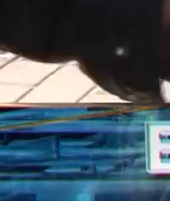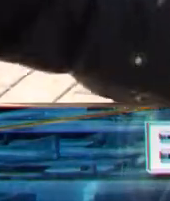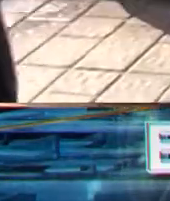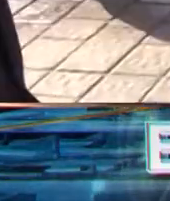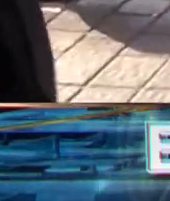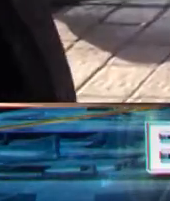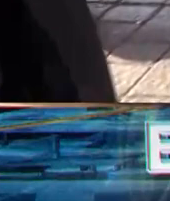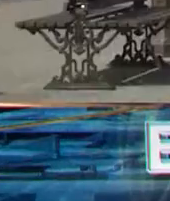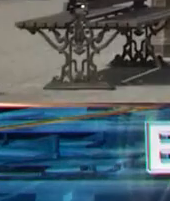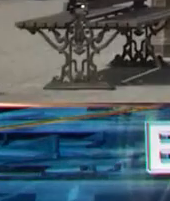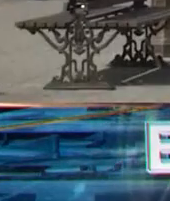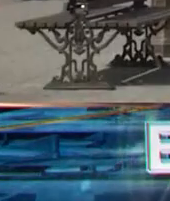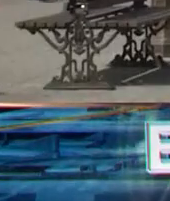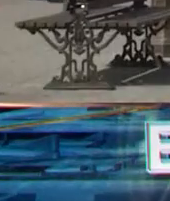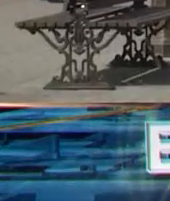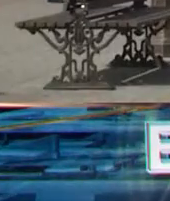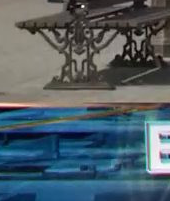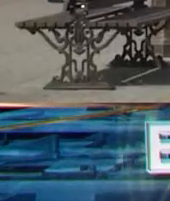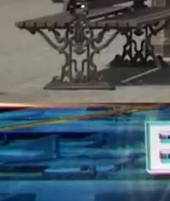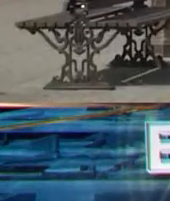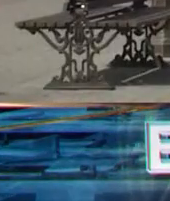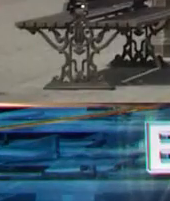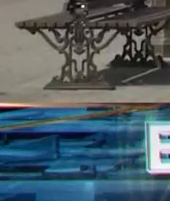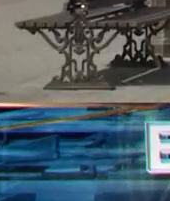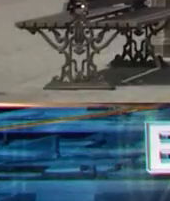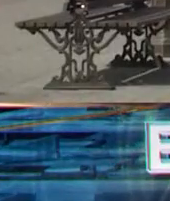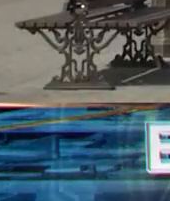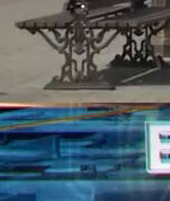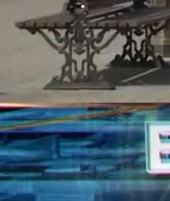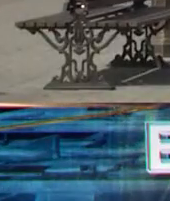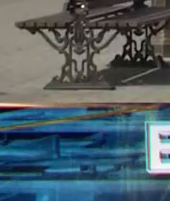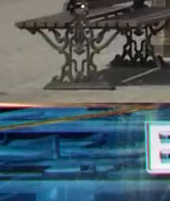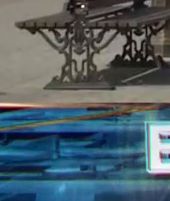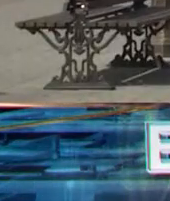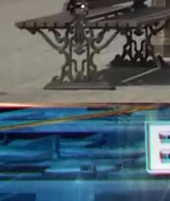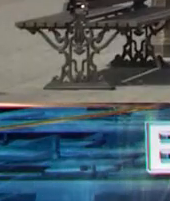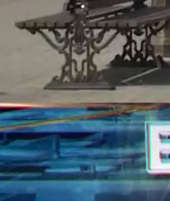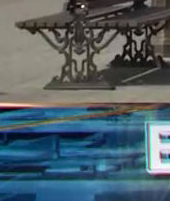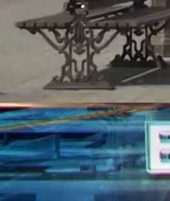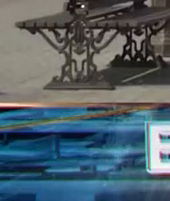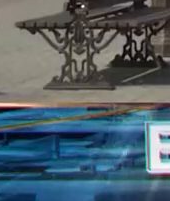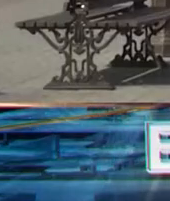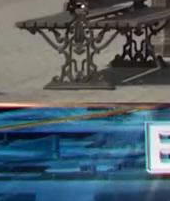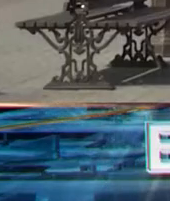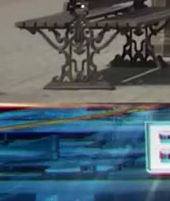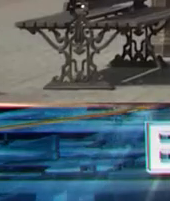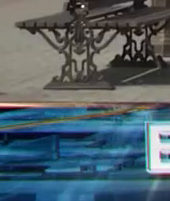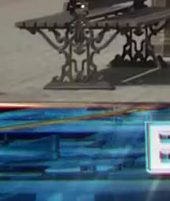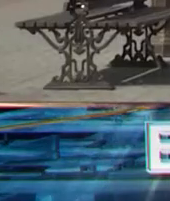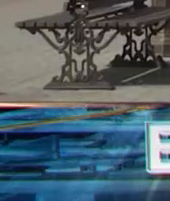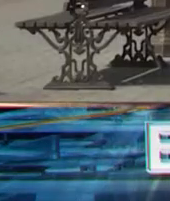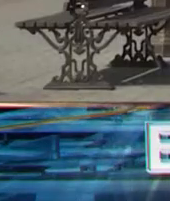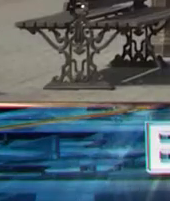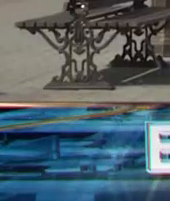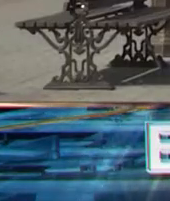жатыр. Бұл жұмыстар көп жүретін жерлерде екі рет, аз адам жүретін жерде бір рет күнделікті